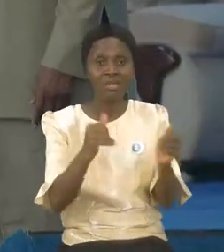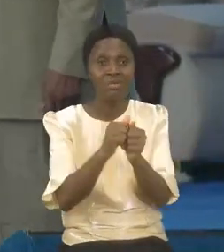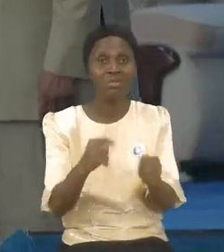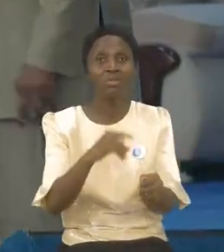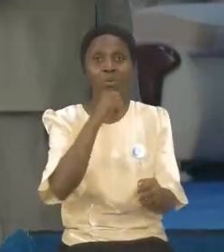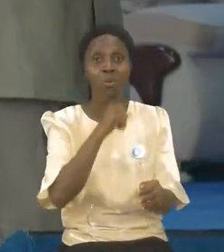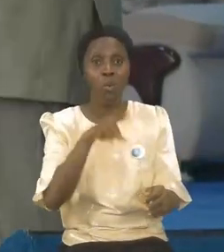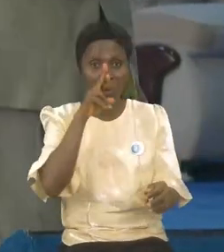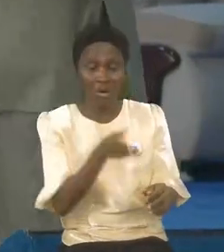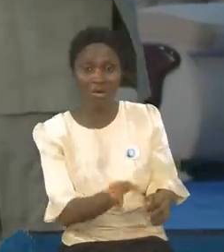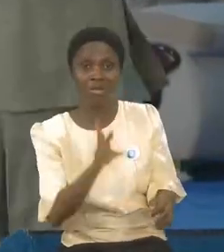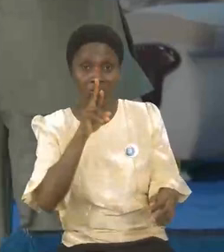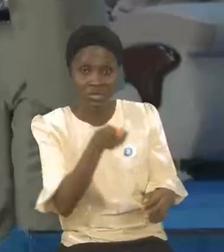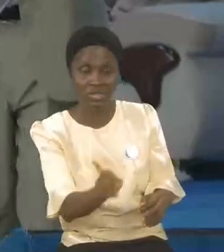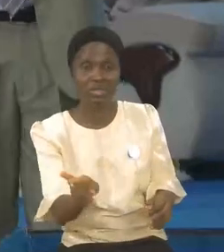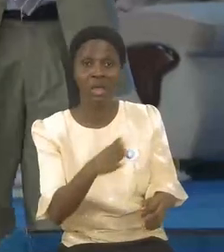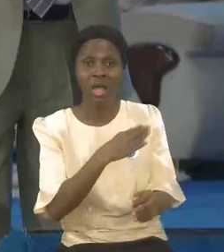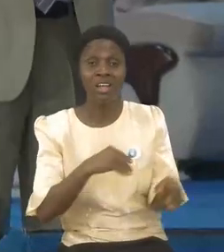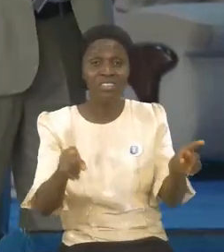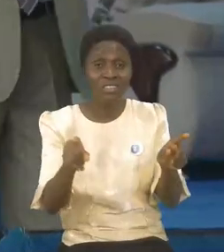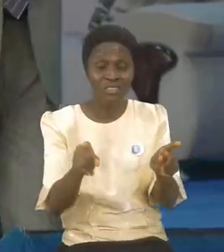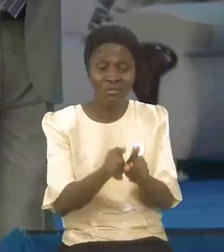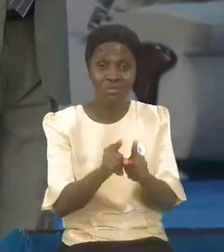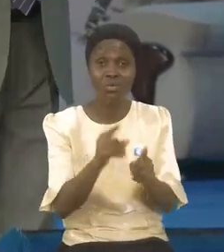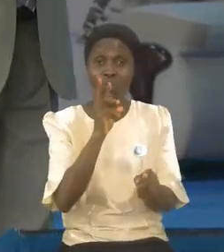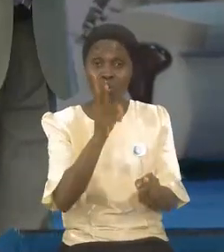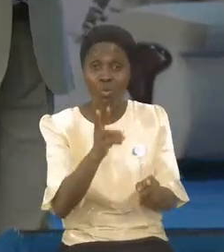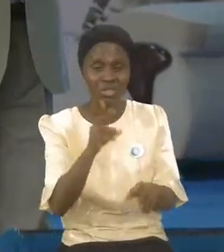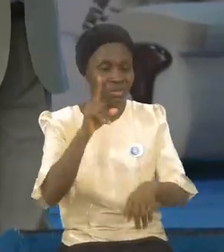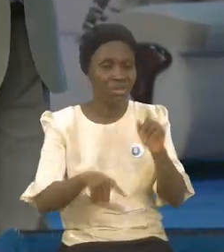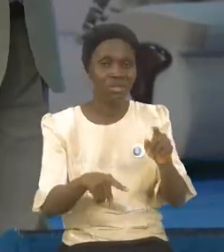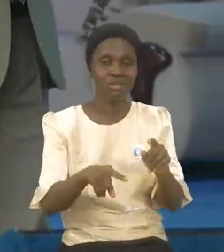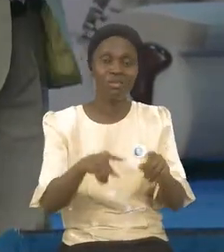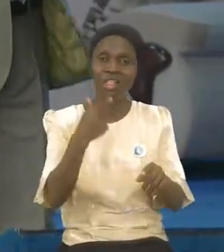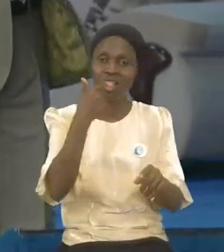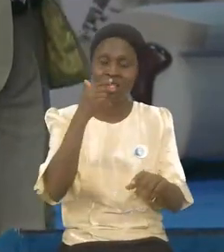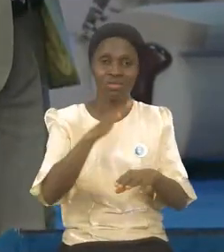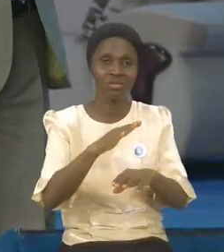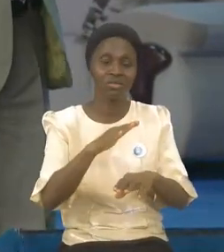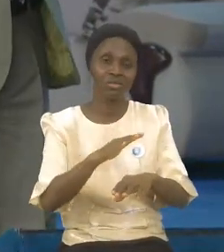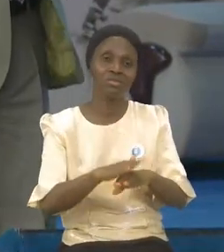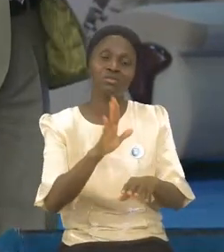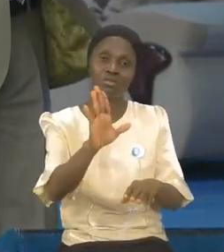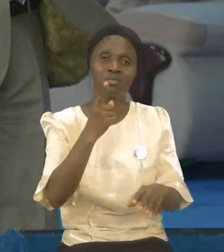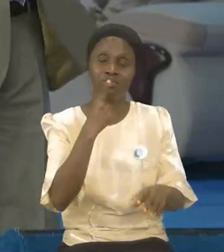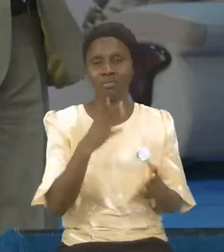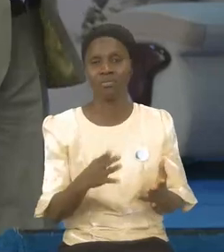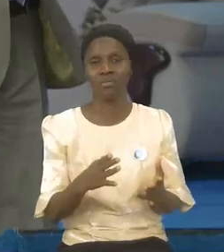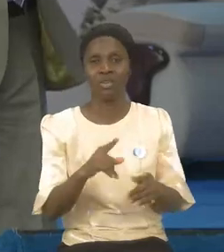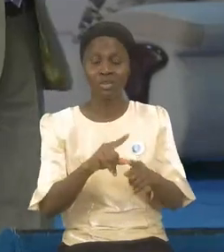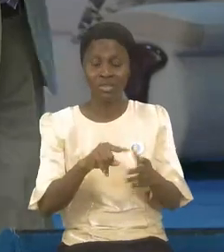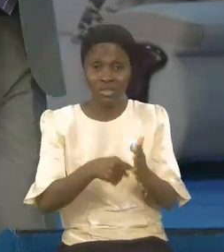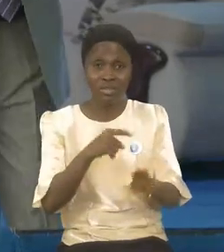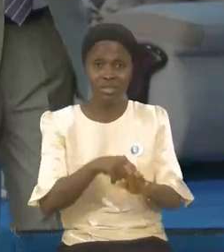puis, même une goutte d'eau, tu n'en auras pas. Mais la chose sage à faire maintenant, c'est en ce temps, c'est lorsque